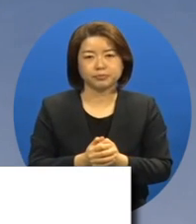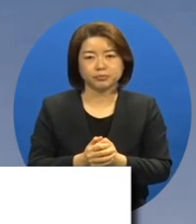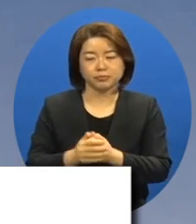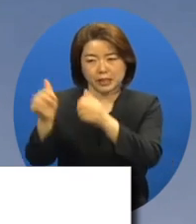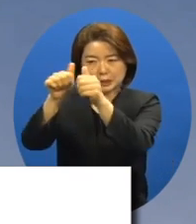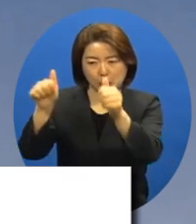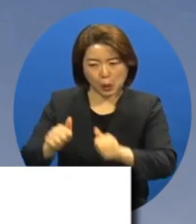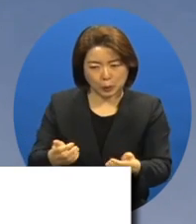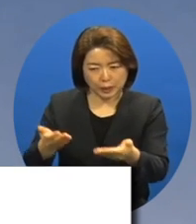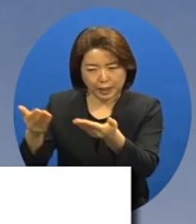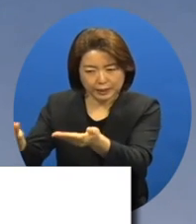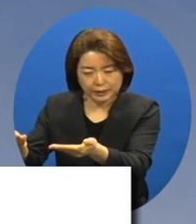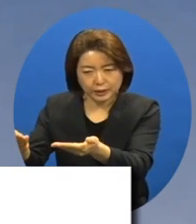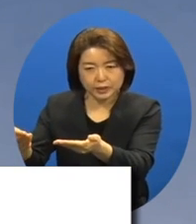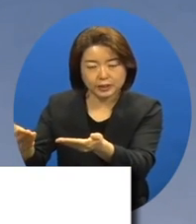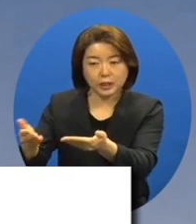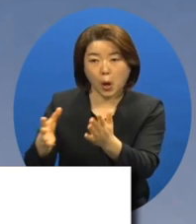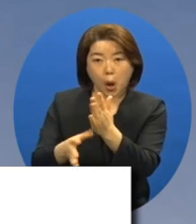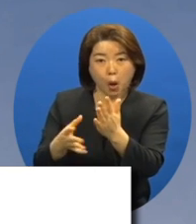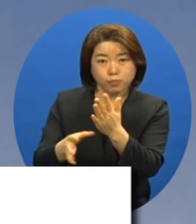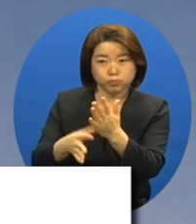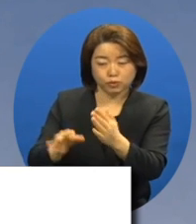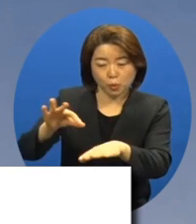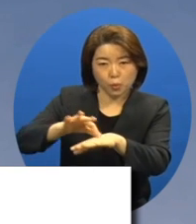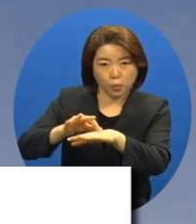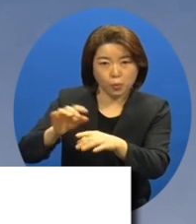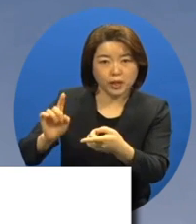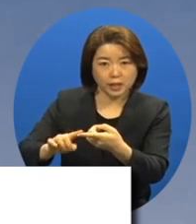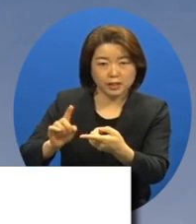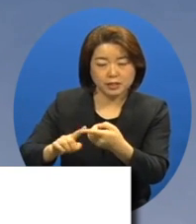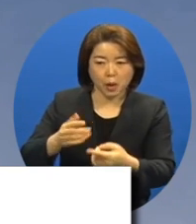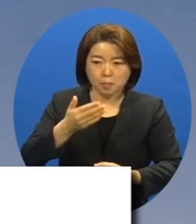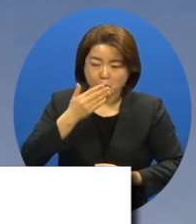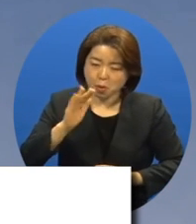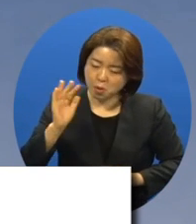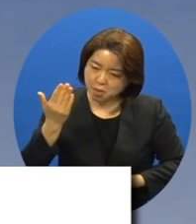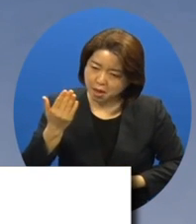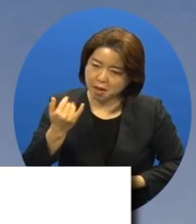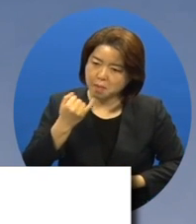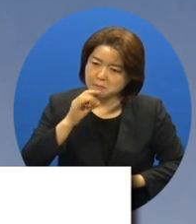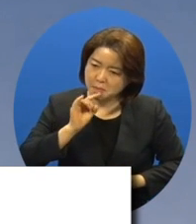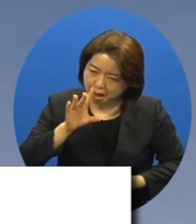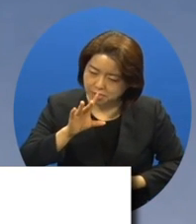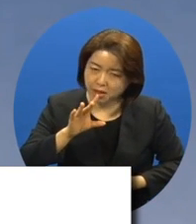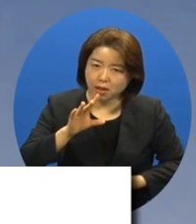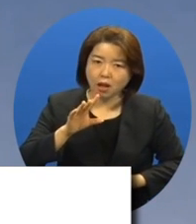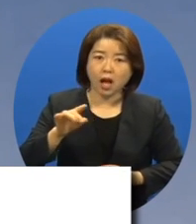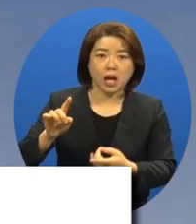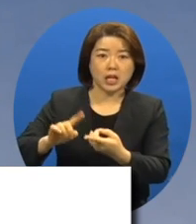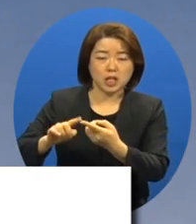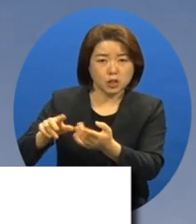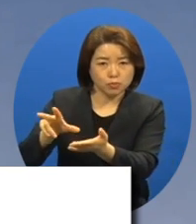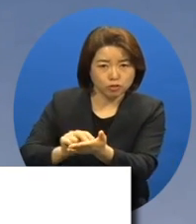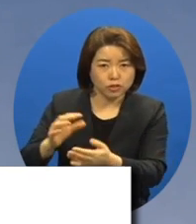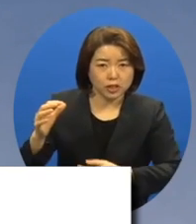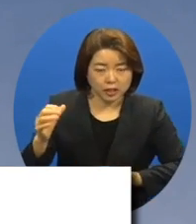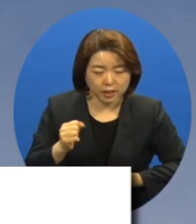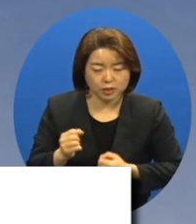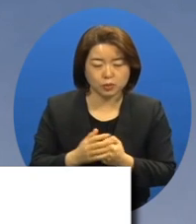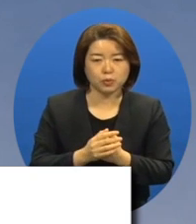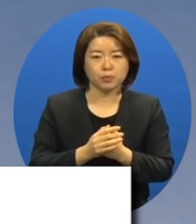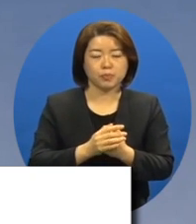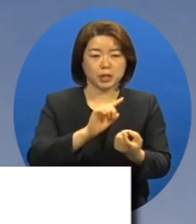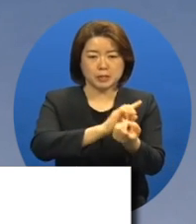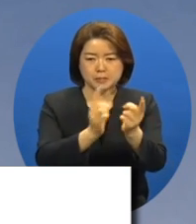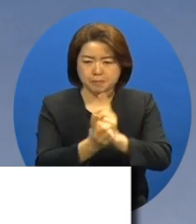바친 잼 우린 고기를 먹어도 되느냐 안 되느냐는 문제로 교인들 끼를 서로 싸움 아 문제에 대하여